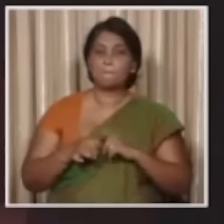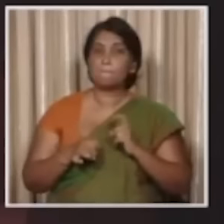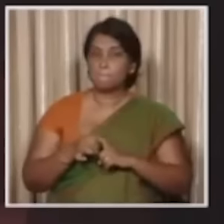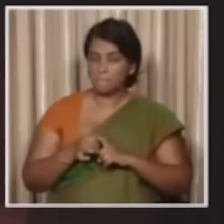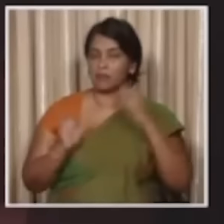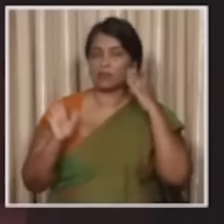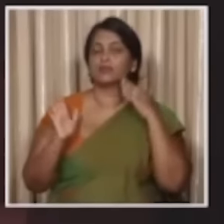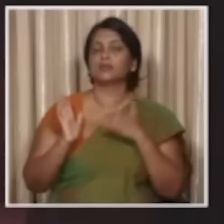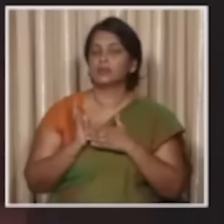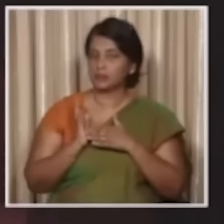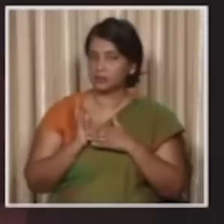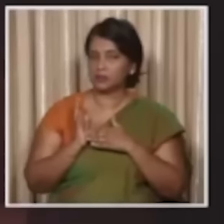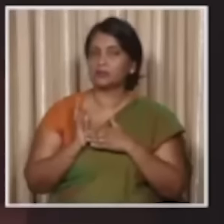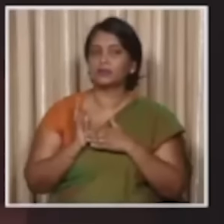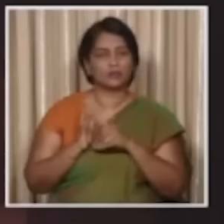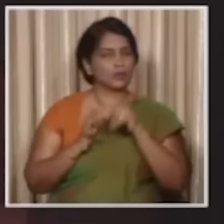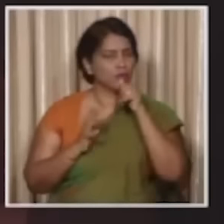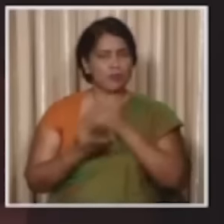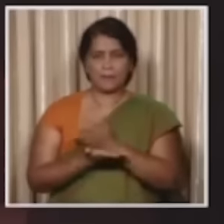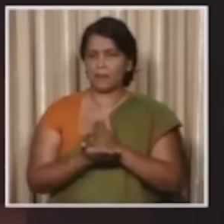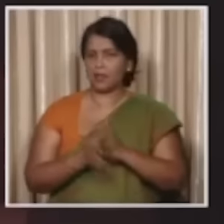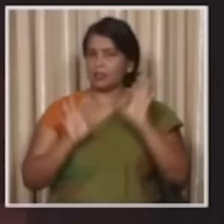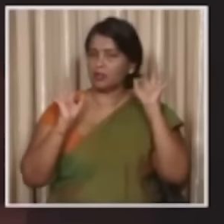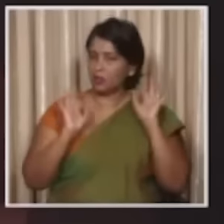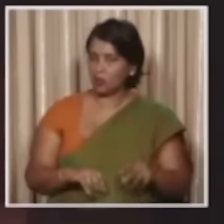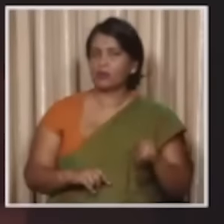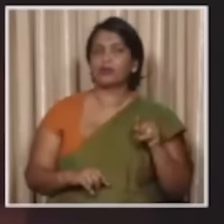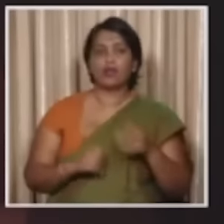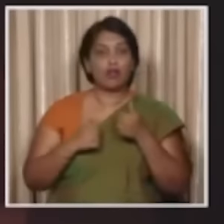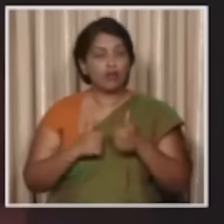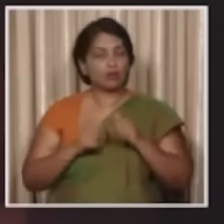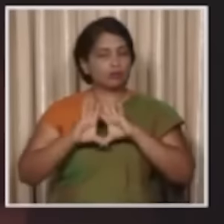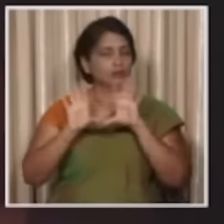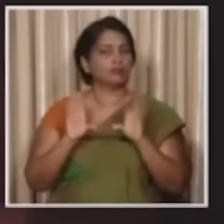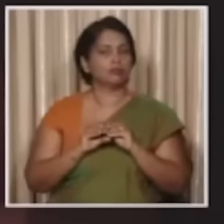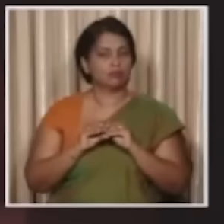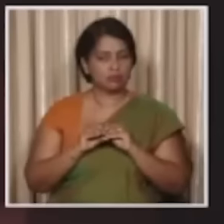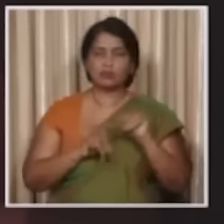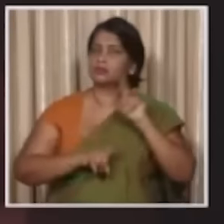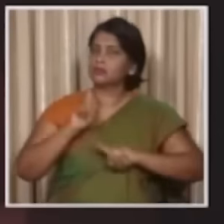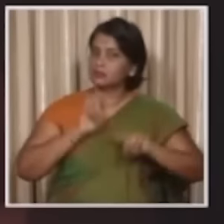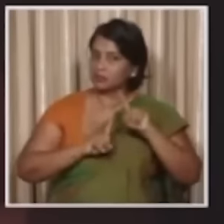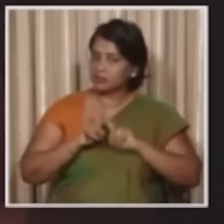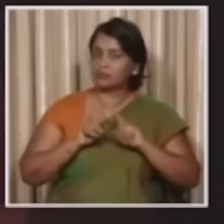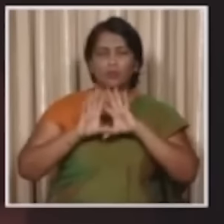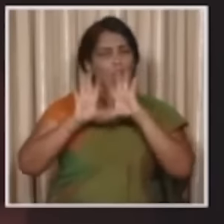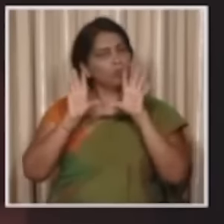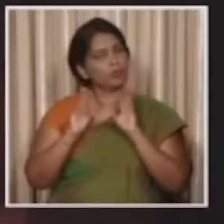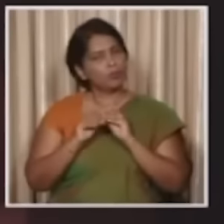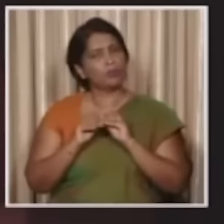පිළිබඳව කිසිම භේදයකින් තොරව හොඳ පොදු සාකච්ඡාවකට පොදු